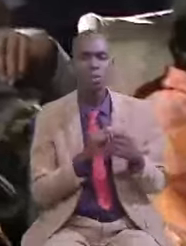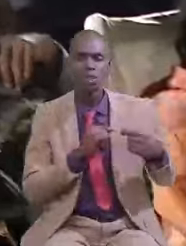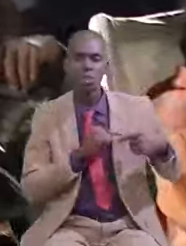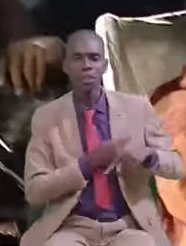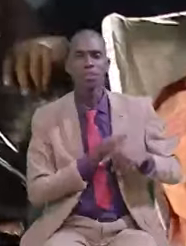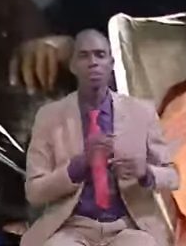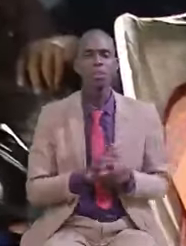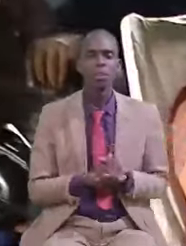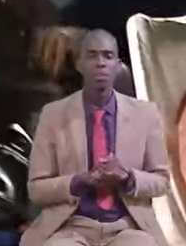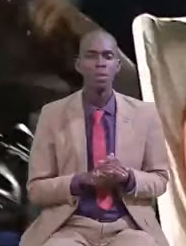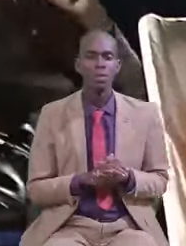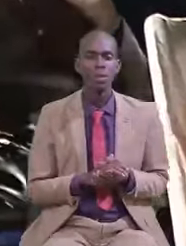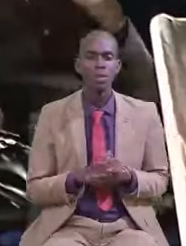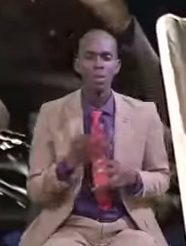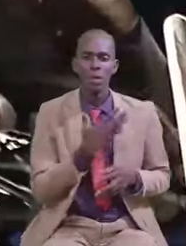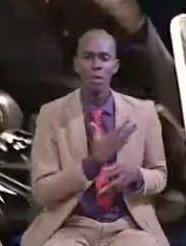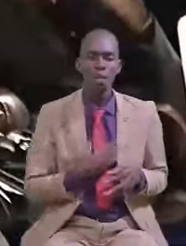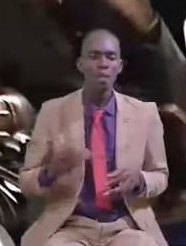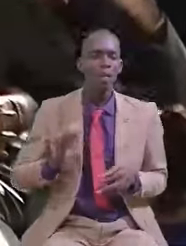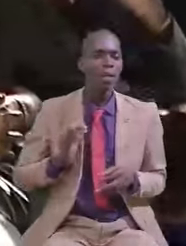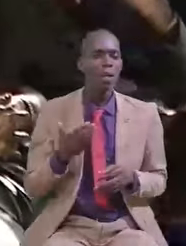Verset 4 nous a bien expliqué.